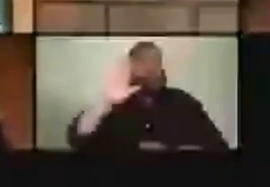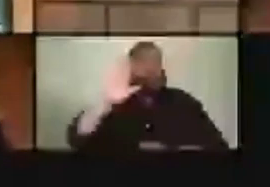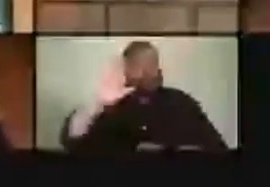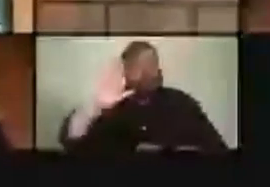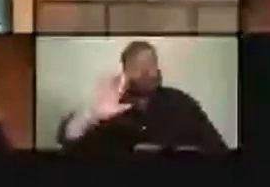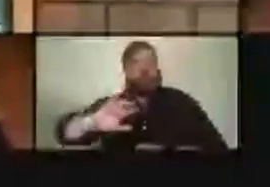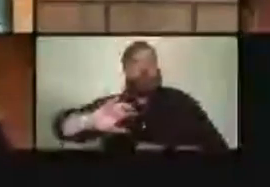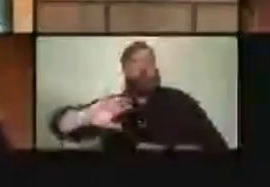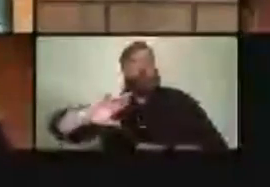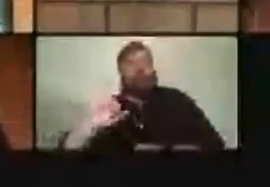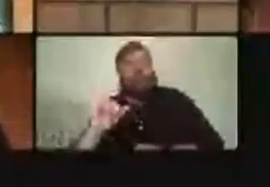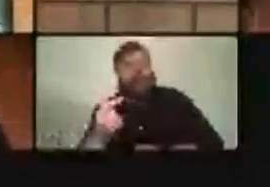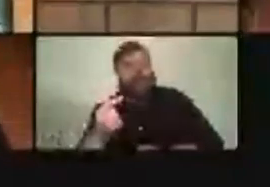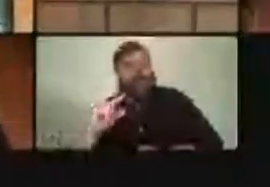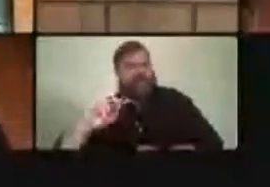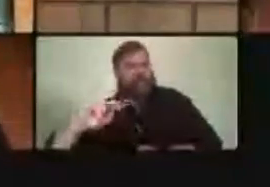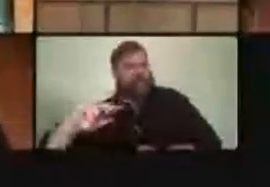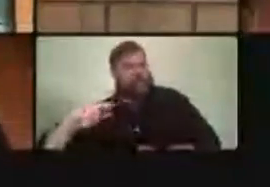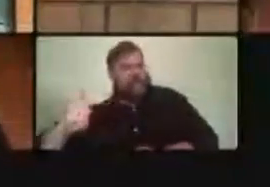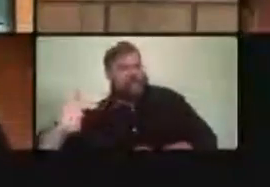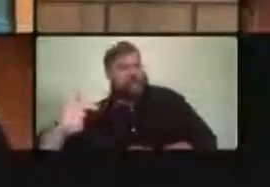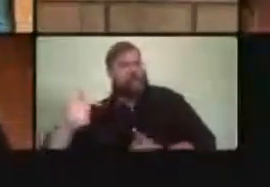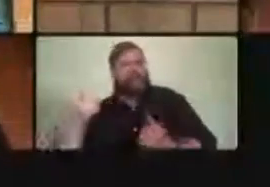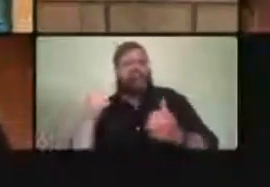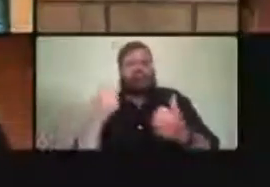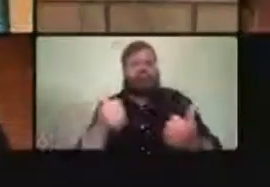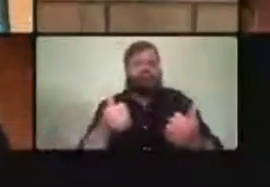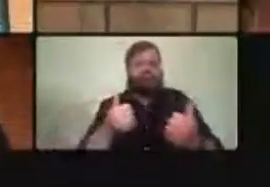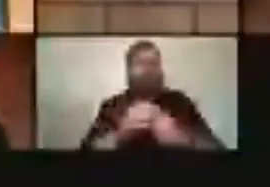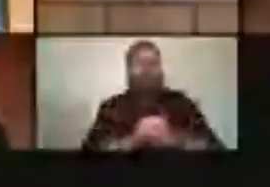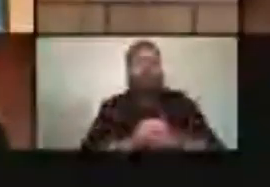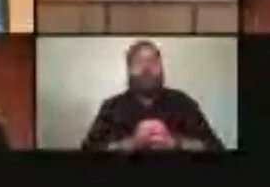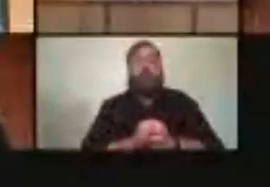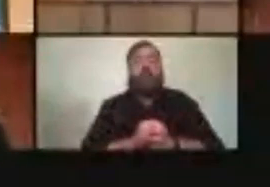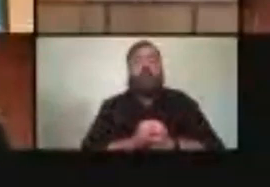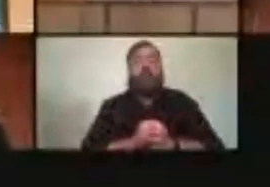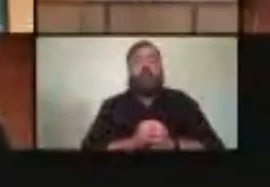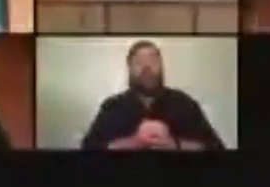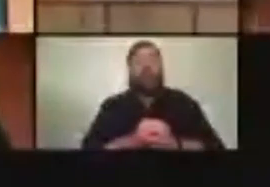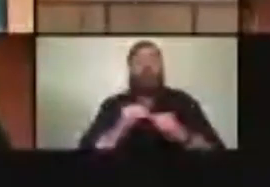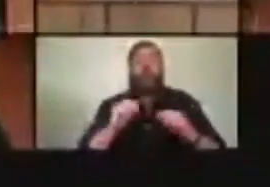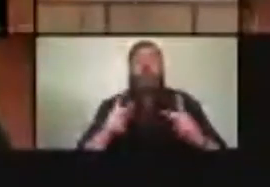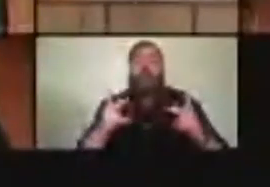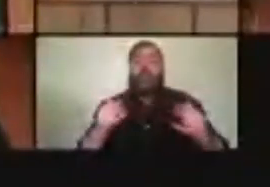Bwana McIntosh akamuunga mkono.